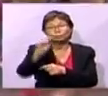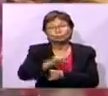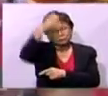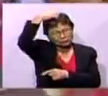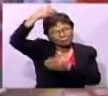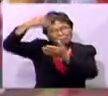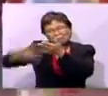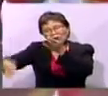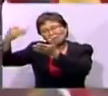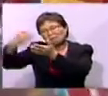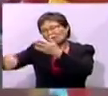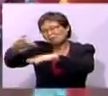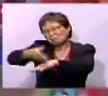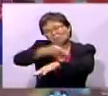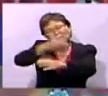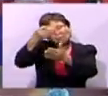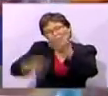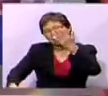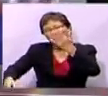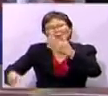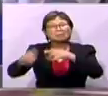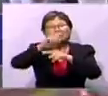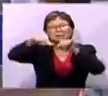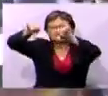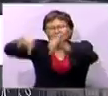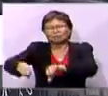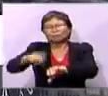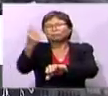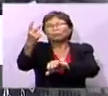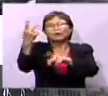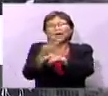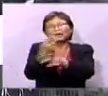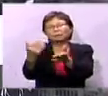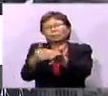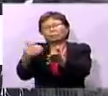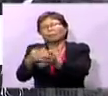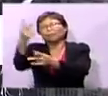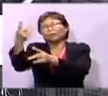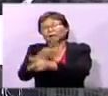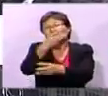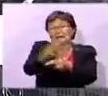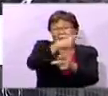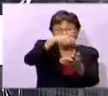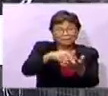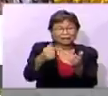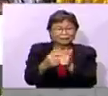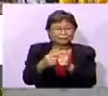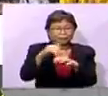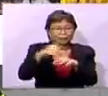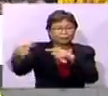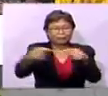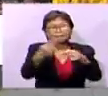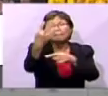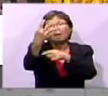Selangor gagal memperbaiki prestasi dalam Liga apabila tewas dua kali berturut-turut, kali ini pada